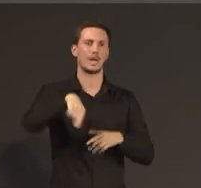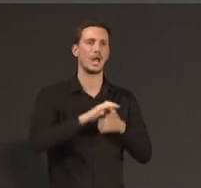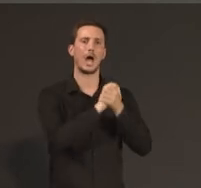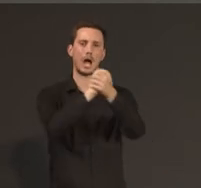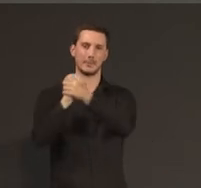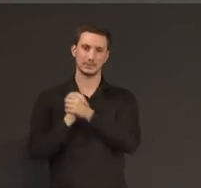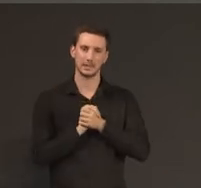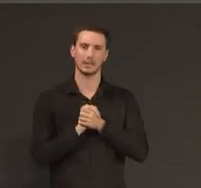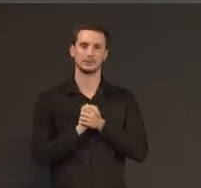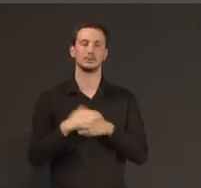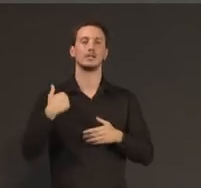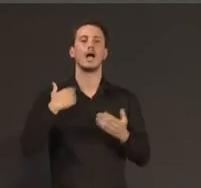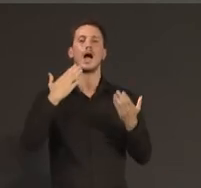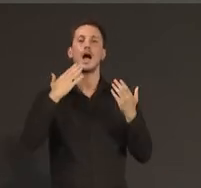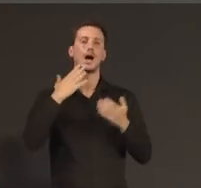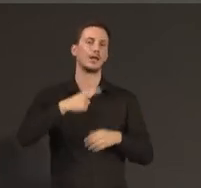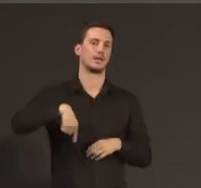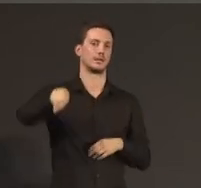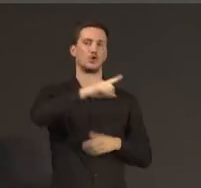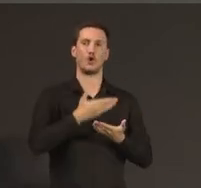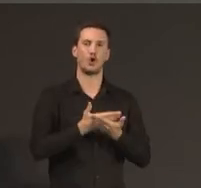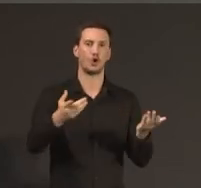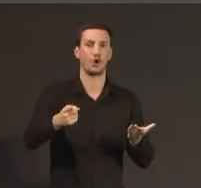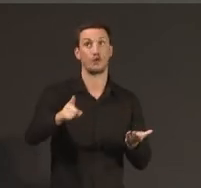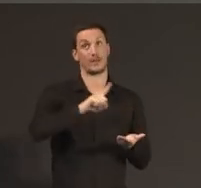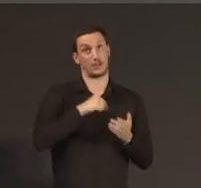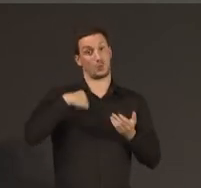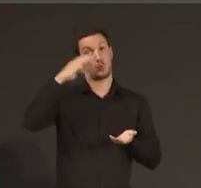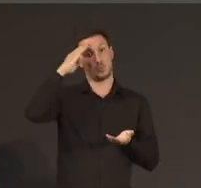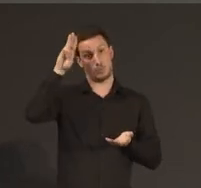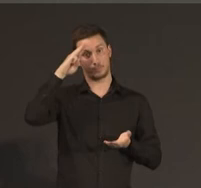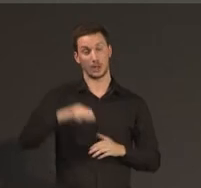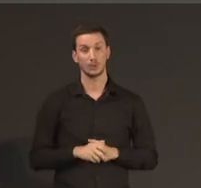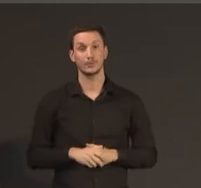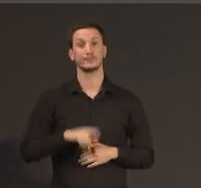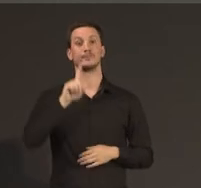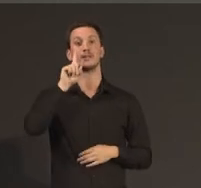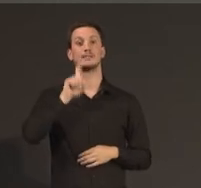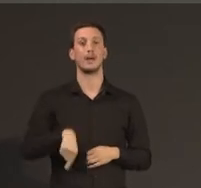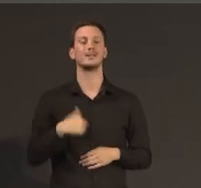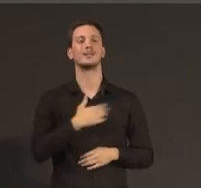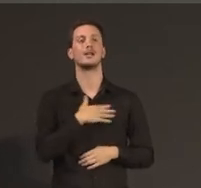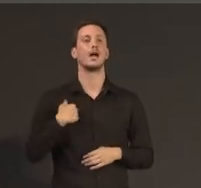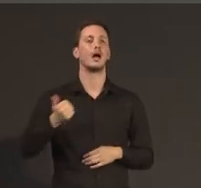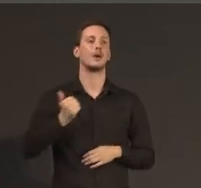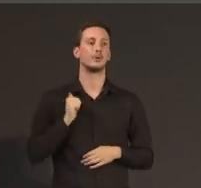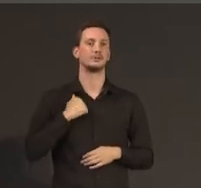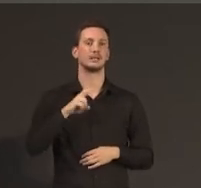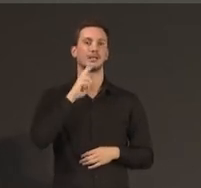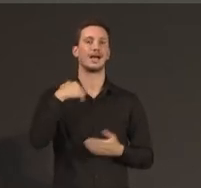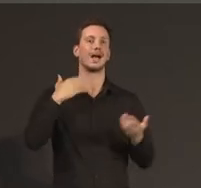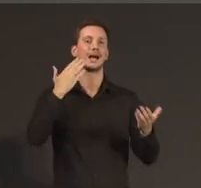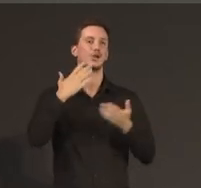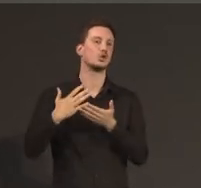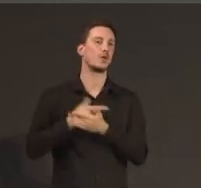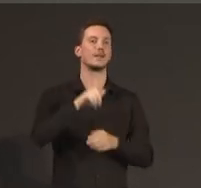amistats. Volem agrair-vos, a més, la vostra confiança amb la Pompeu Fabra. Vull agrair també, aprofitar per agrair a totes